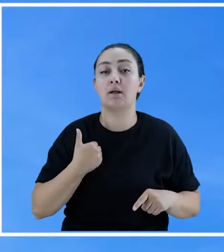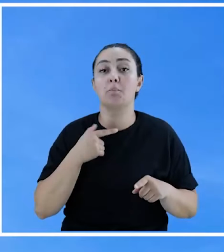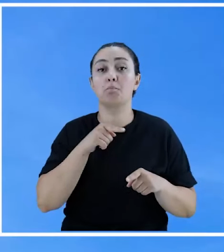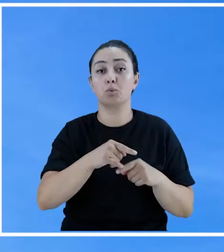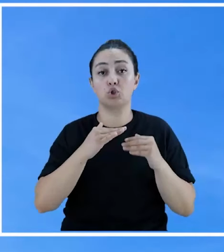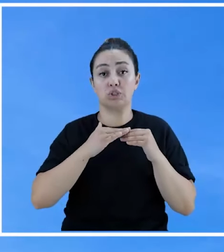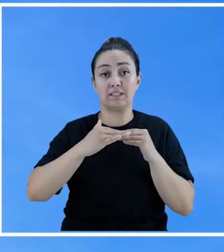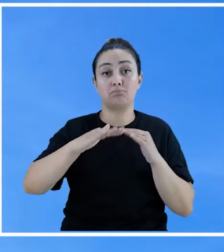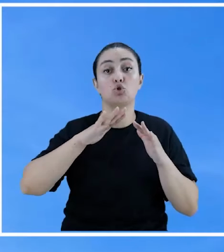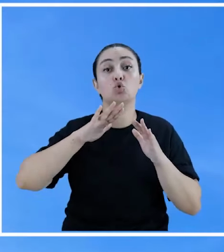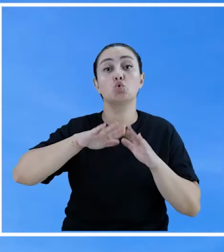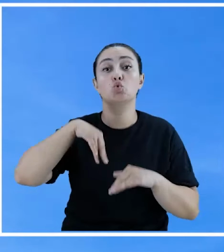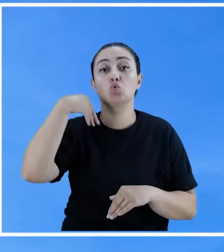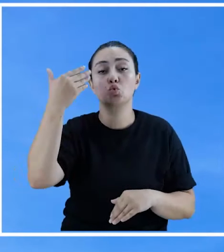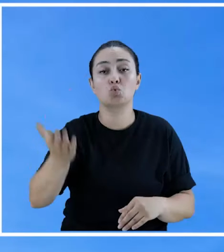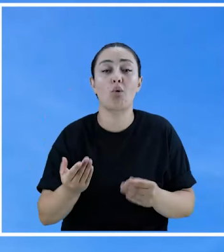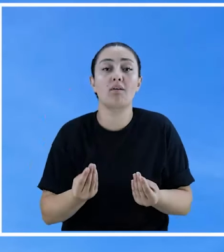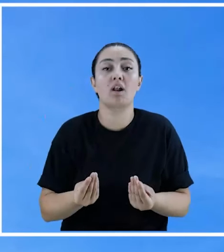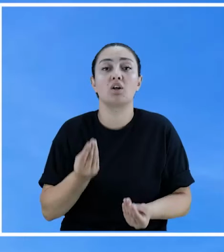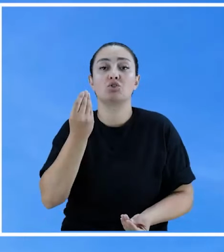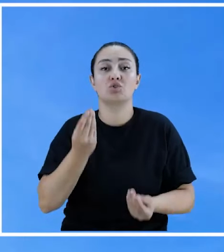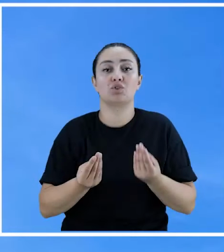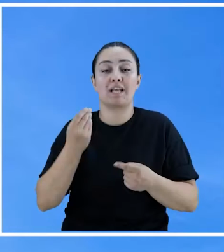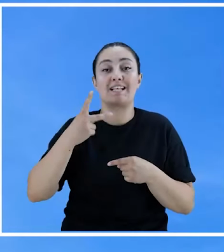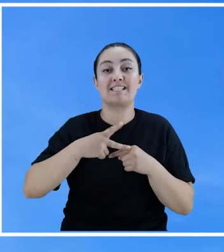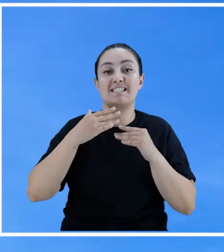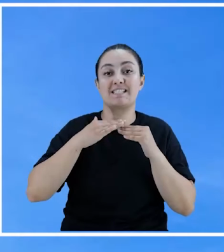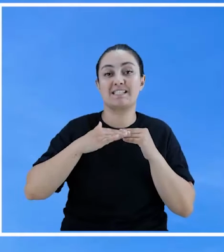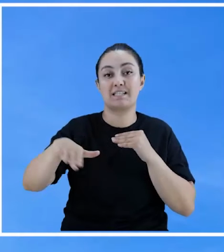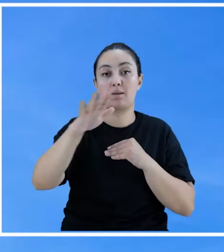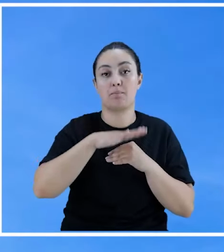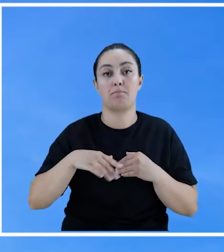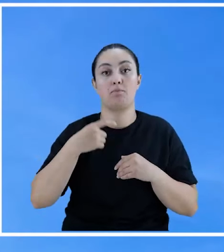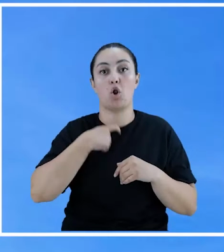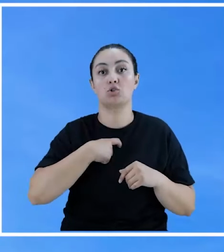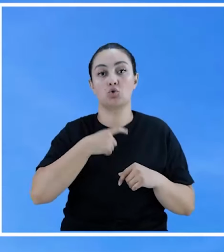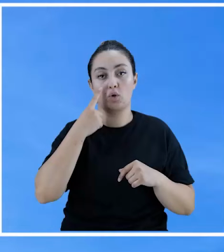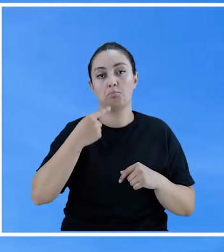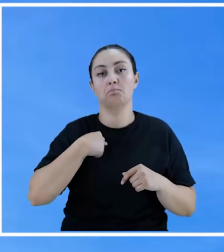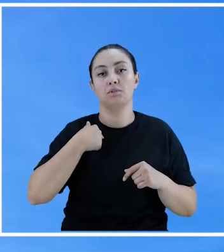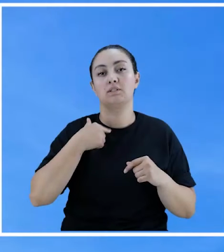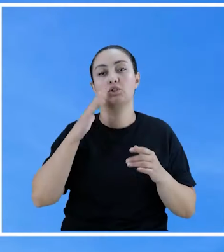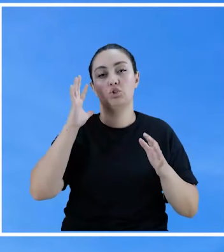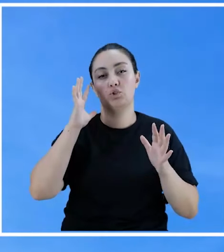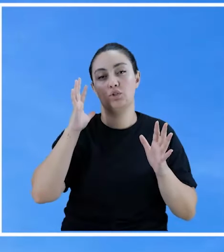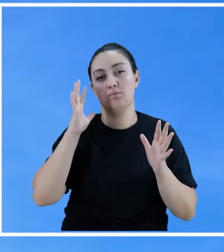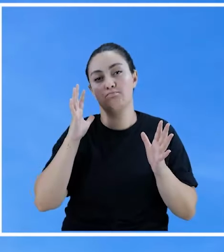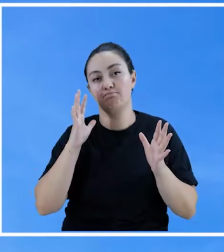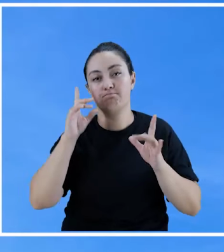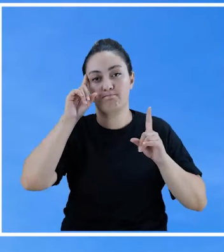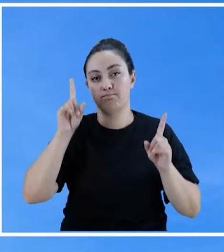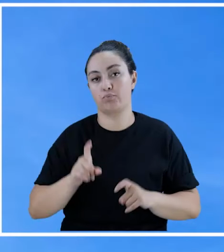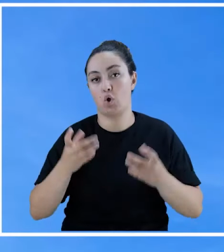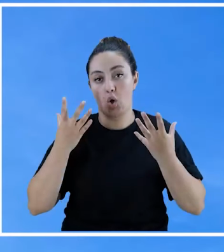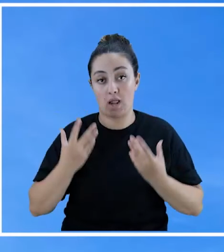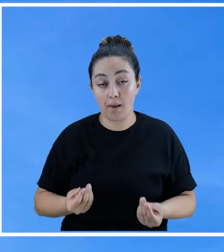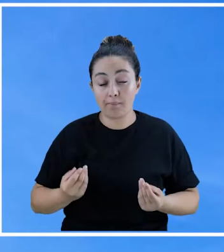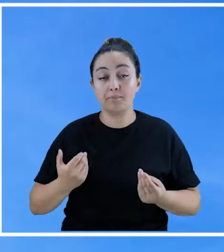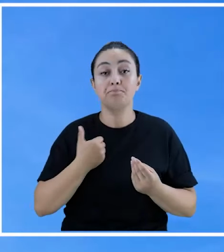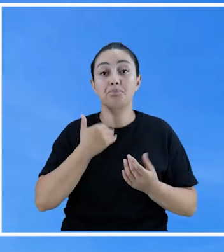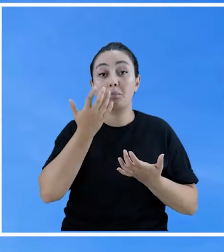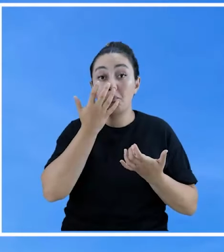biz. Zemin etüdü sonrasında elde ettiğimiz zemin özellikleri bizi şaşırtabilir. Yani beklemediğimiz